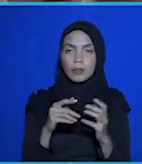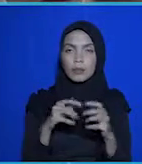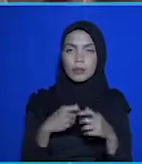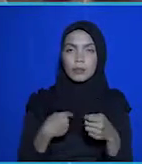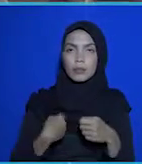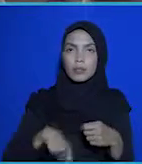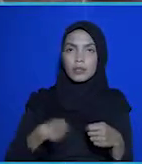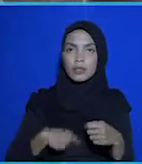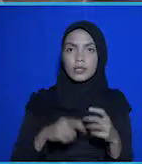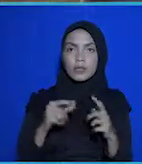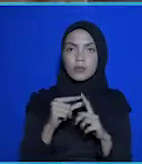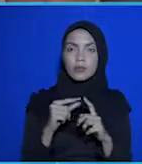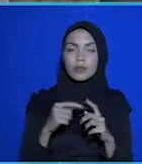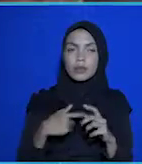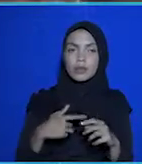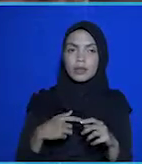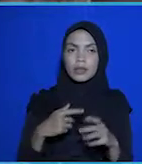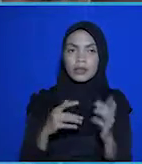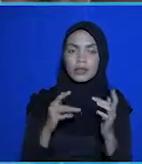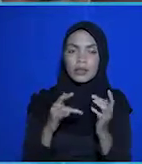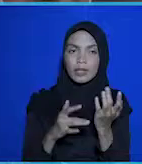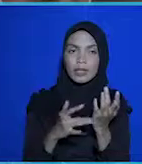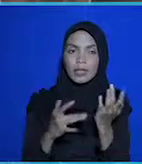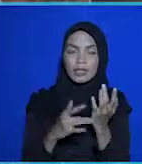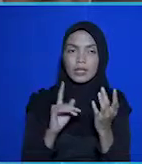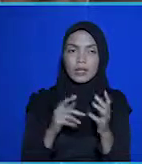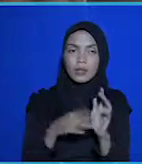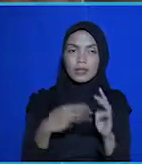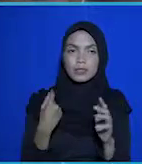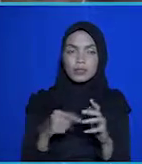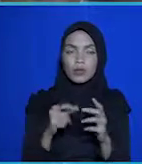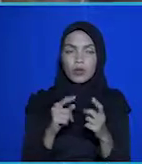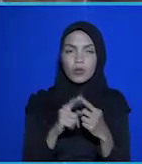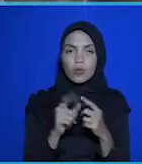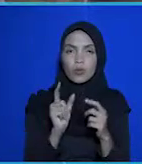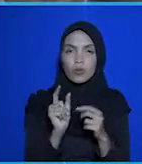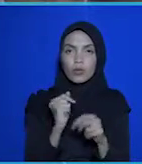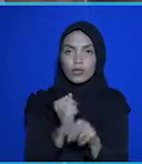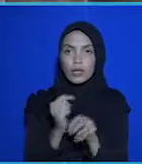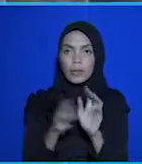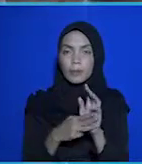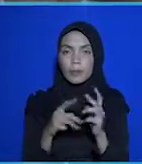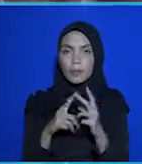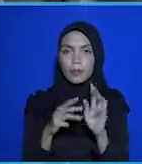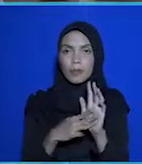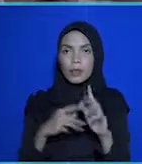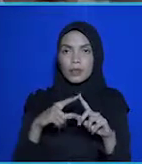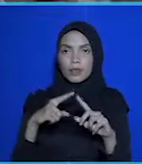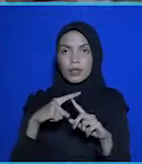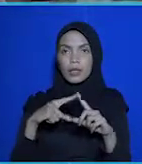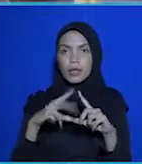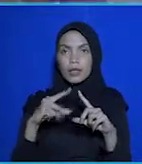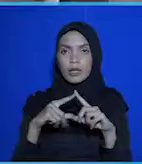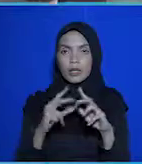kami mengundang juga mahasiswa-mahasiswa, ada dari UGM, ada dari Universitas Mataram, dari universitas itu. Nah, ini yang